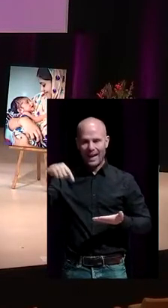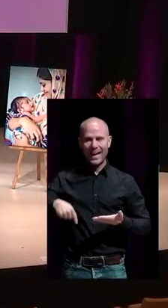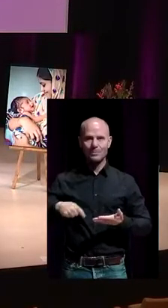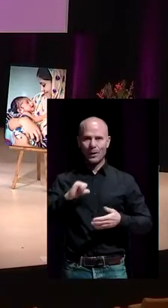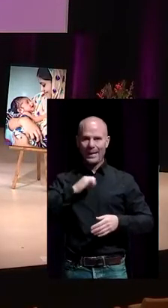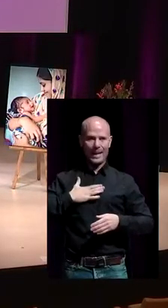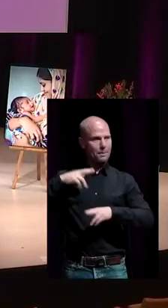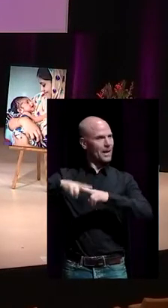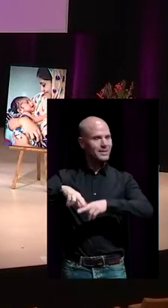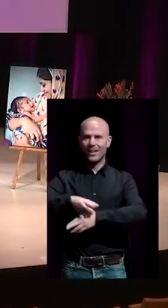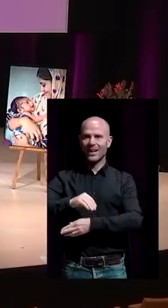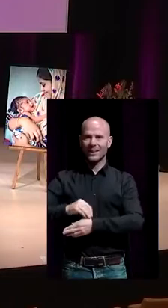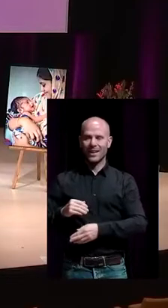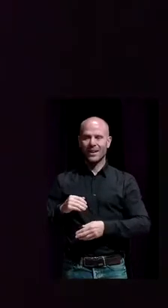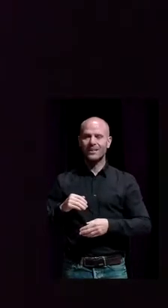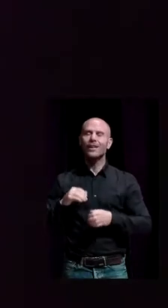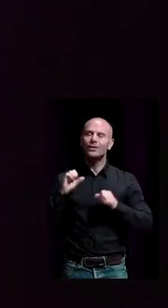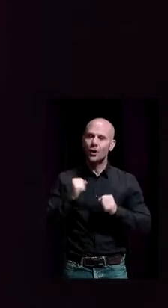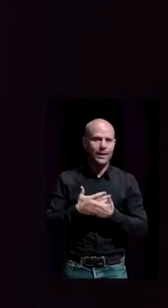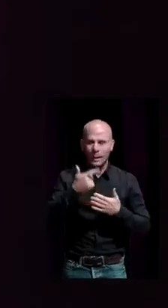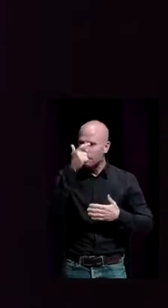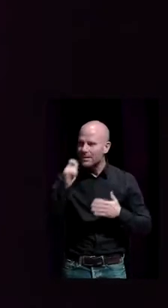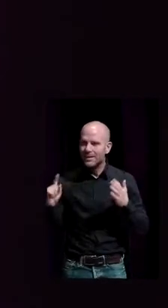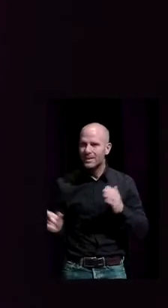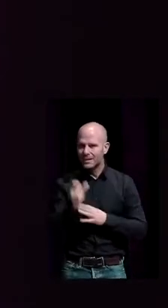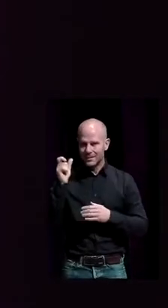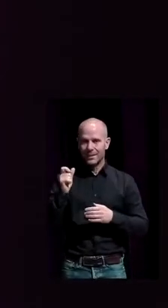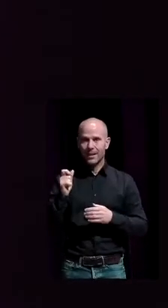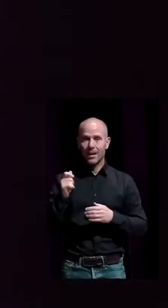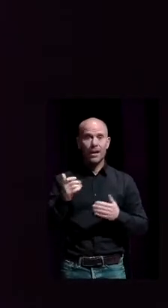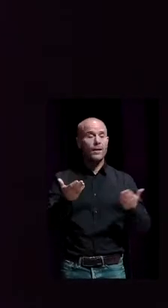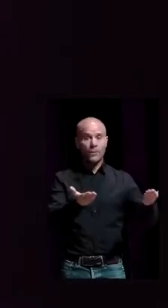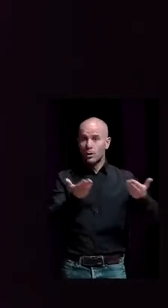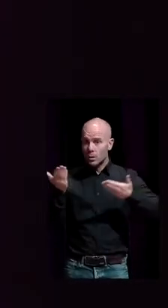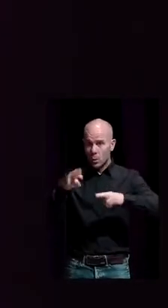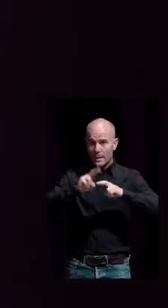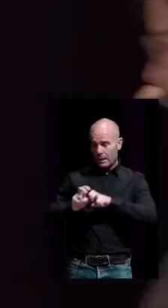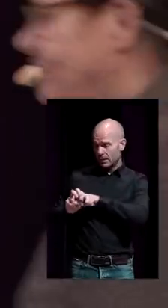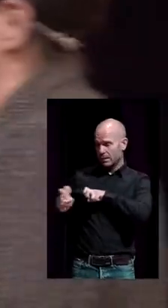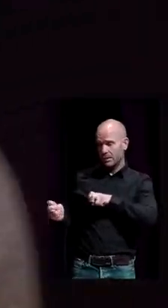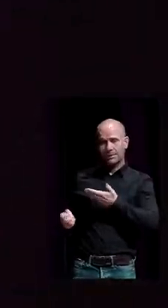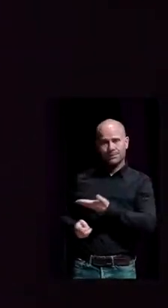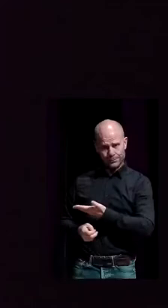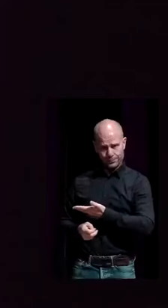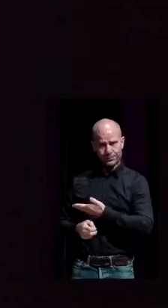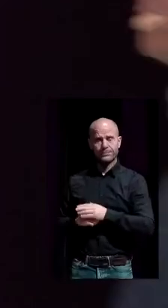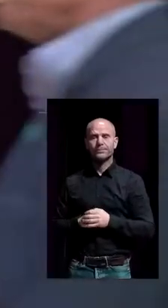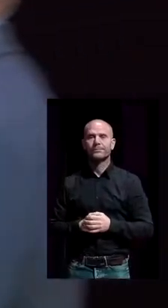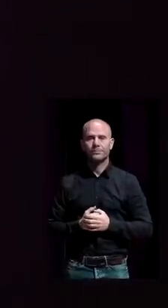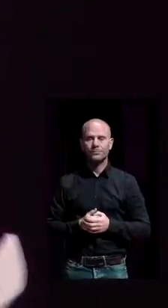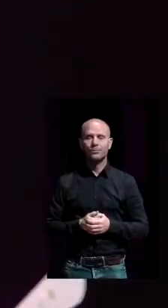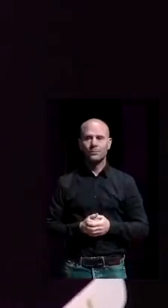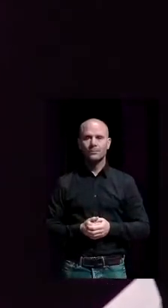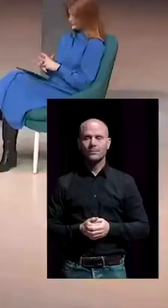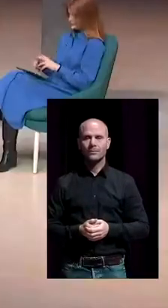eget territorium. Det ska vi inte missa, den chansen. Varsågod att sätta er i panel.